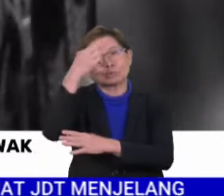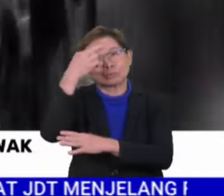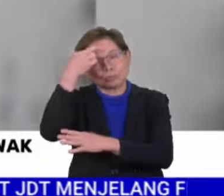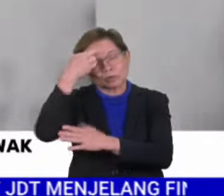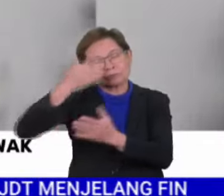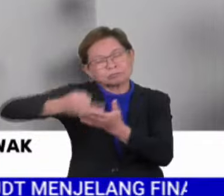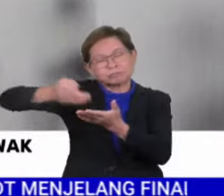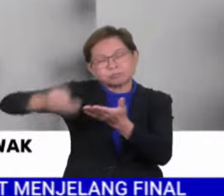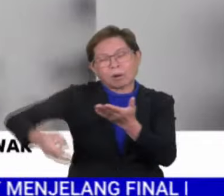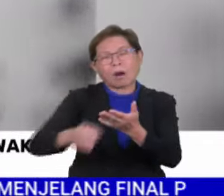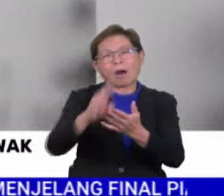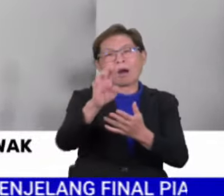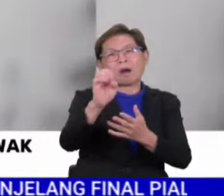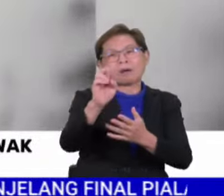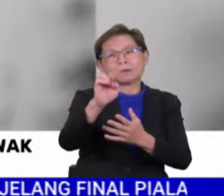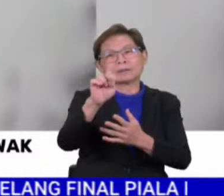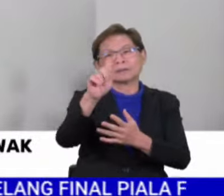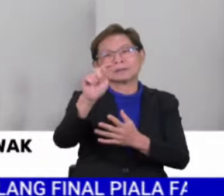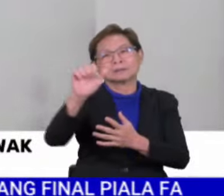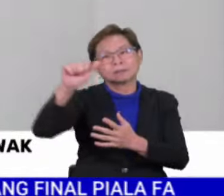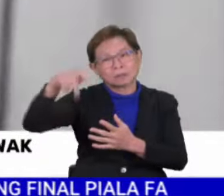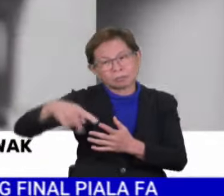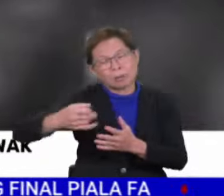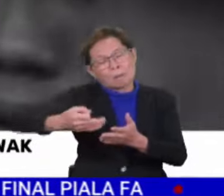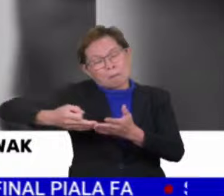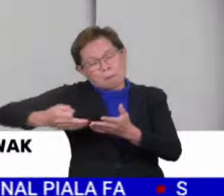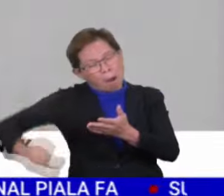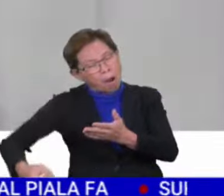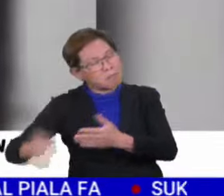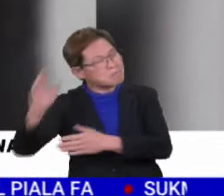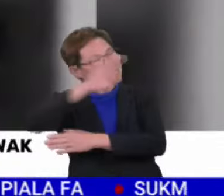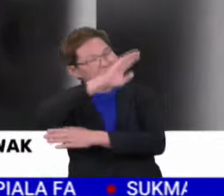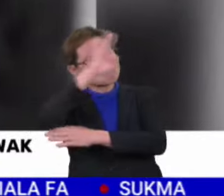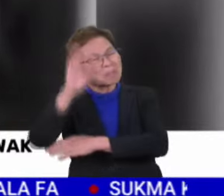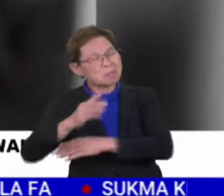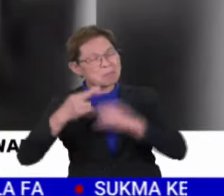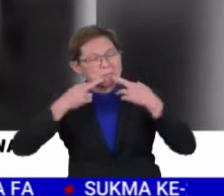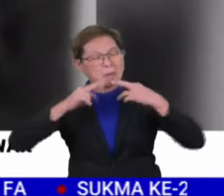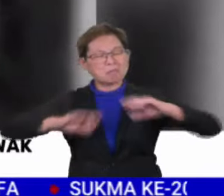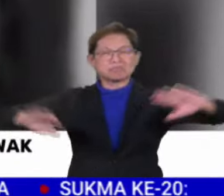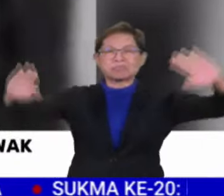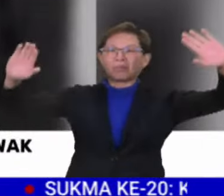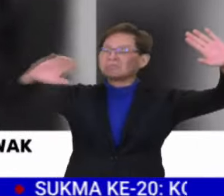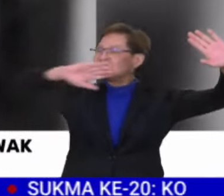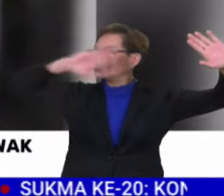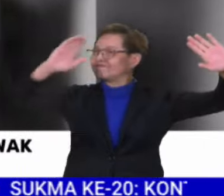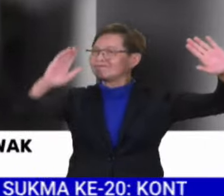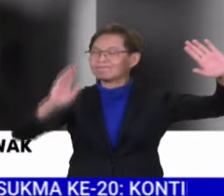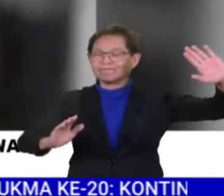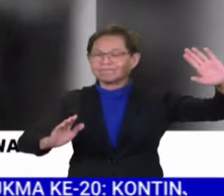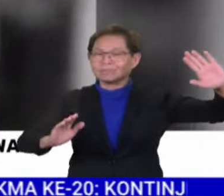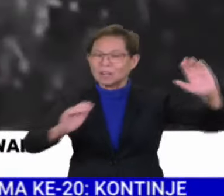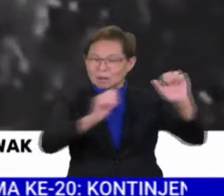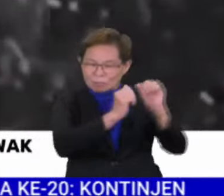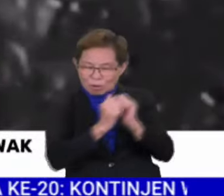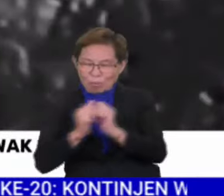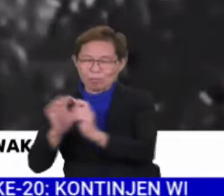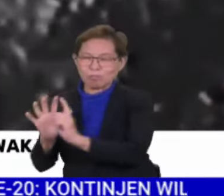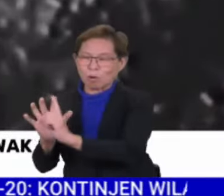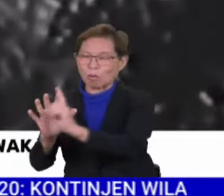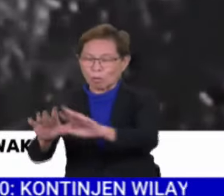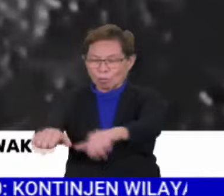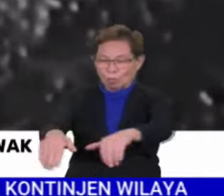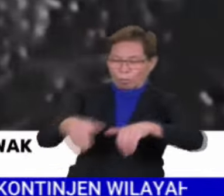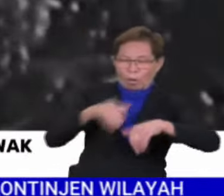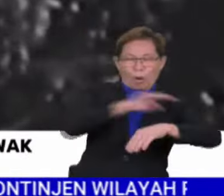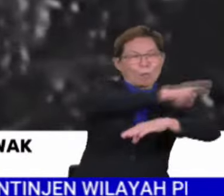faktor kekalahan rentap. Walaupun tewas, rentap tidak pernah secara rasmi menyerah kalah. Beliau bersama pengikutnya berundur